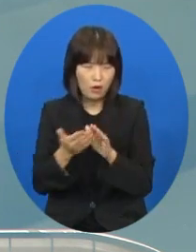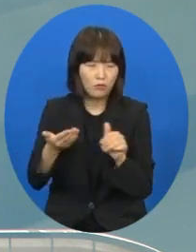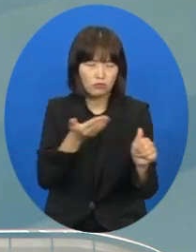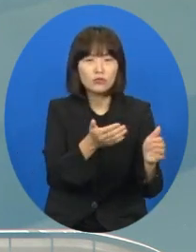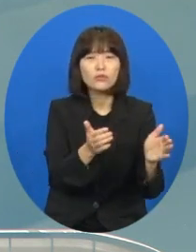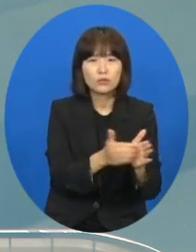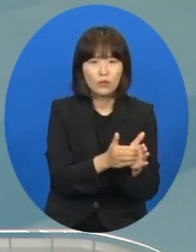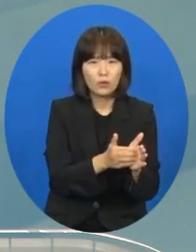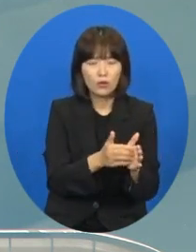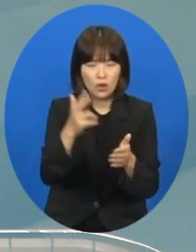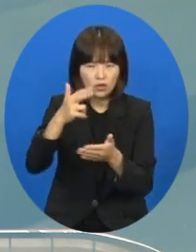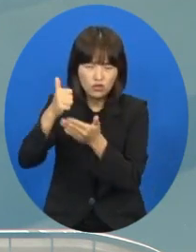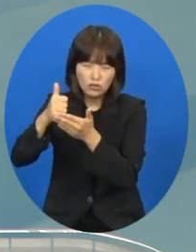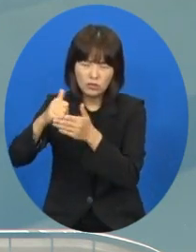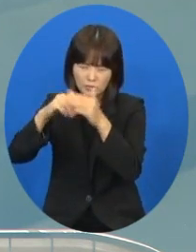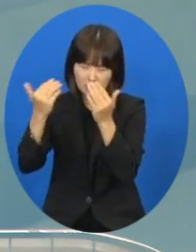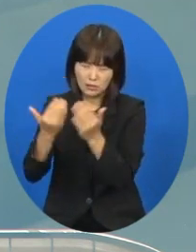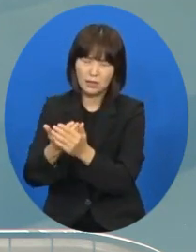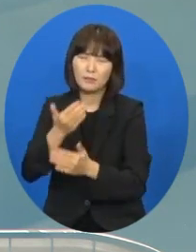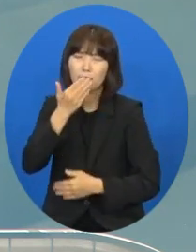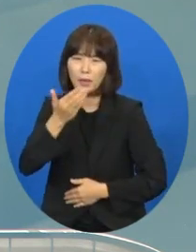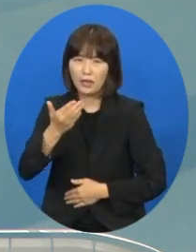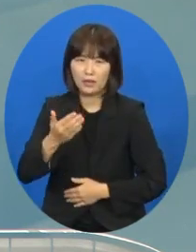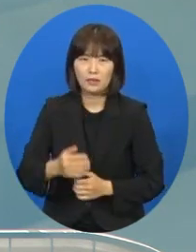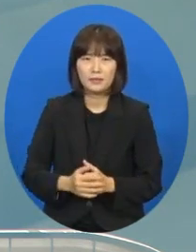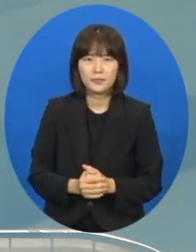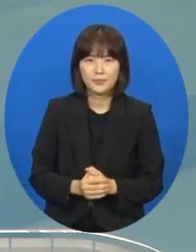주님이 그렇게 하실 수 있다니까요.